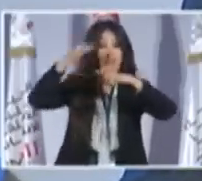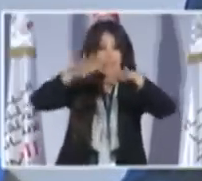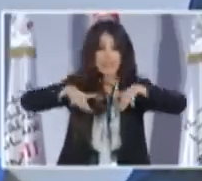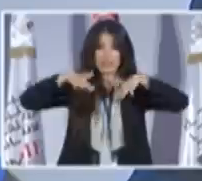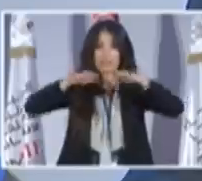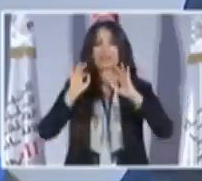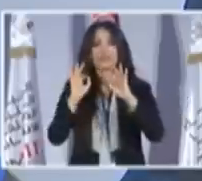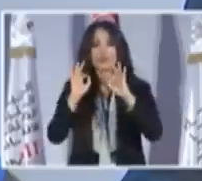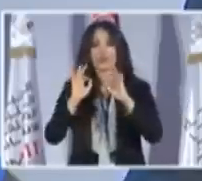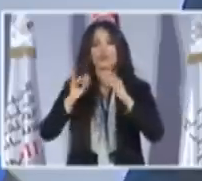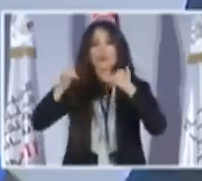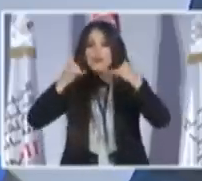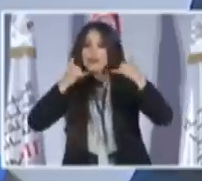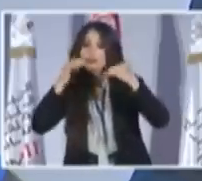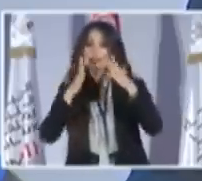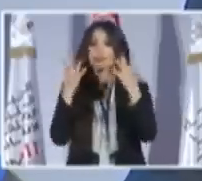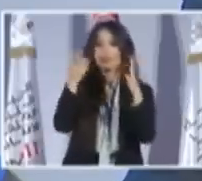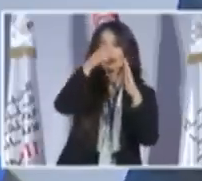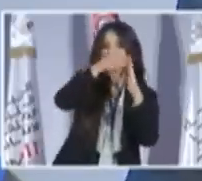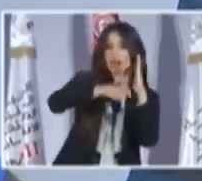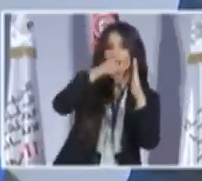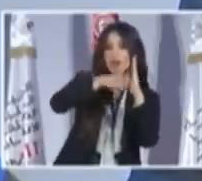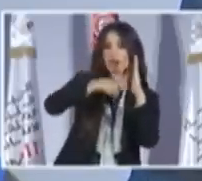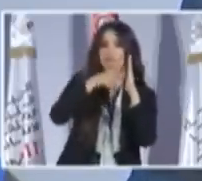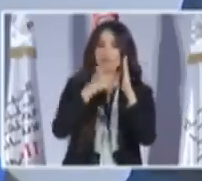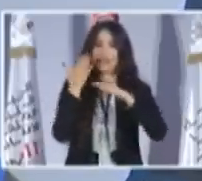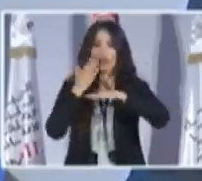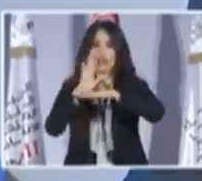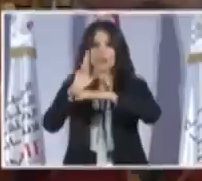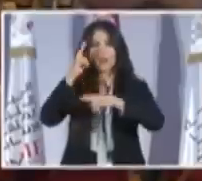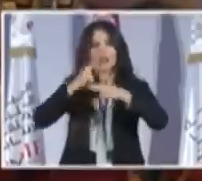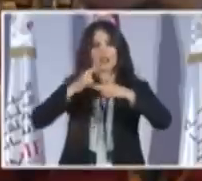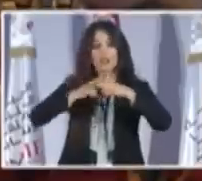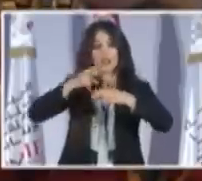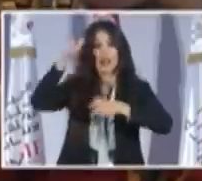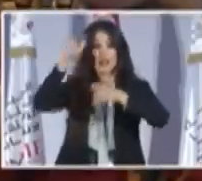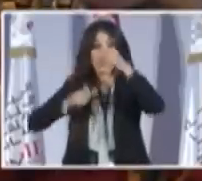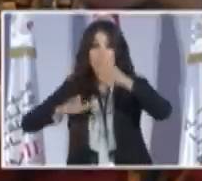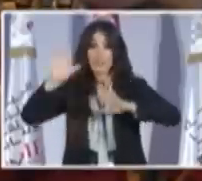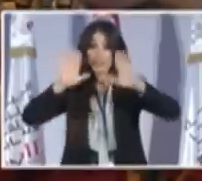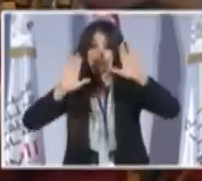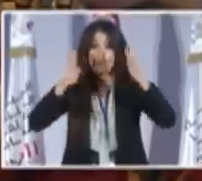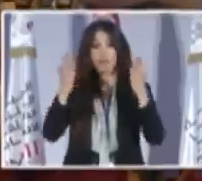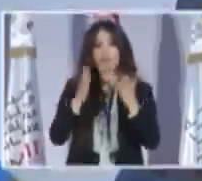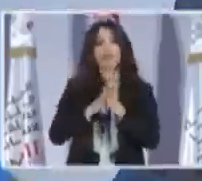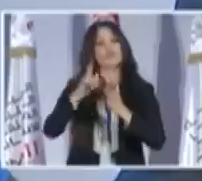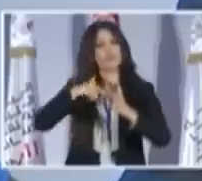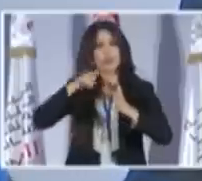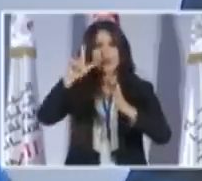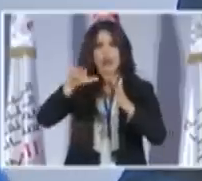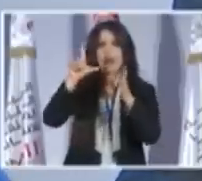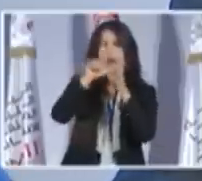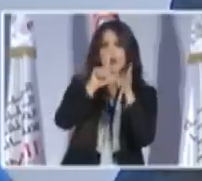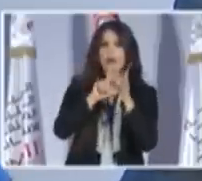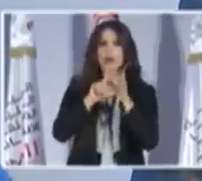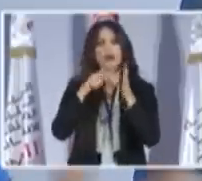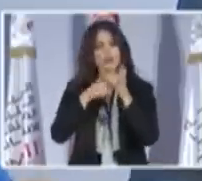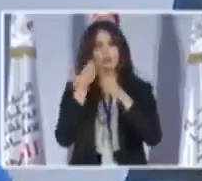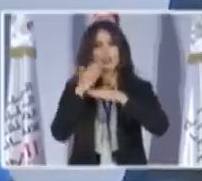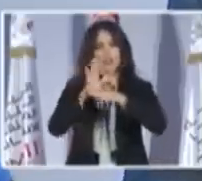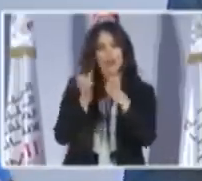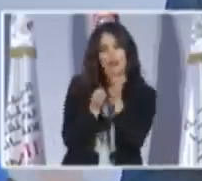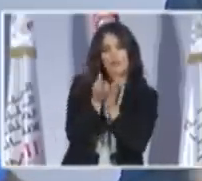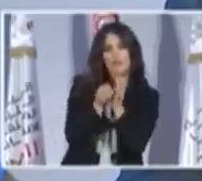الاتفاق بكل قائمه يمكن يعطيك اسماء المرشحين لكن مع ذلك يعني نحن القانون ويحرم علينا ان معطيات شخصيه